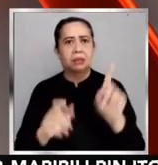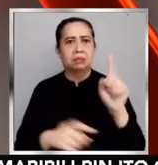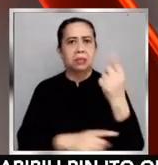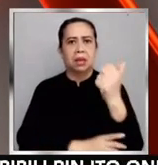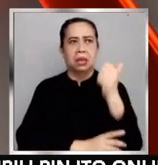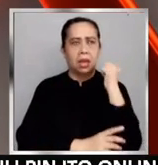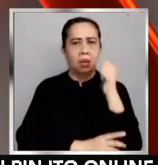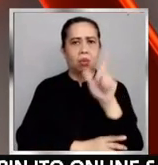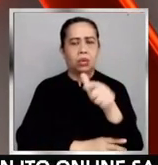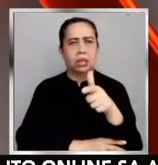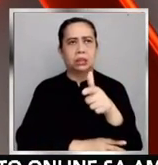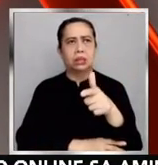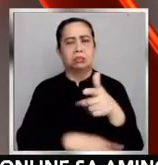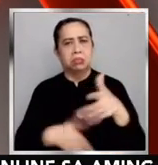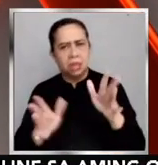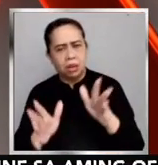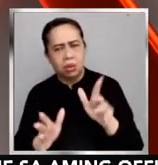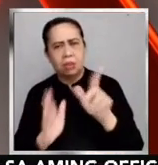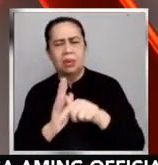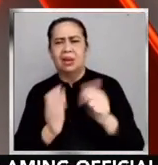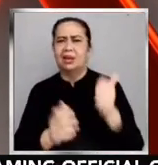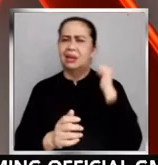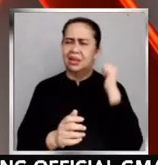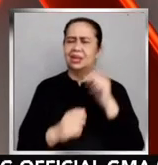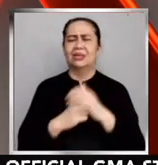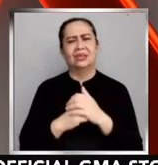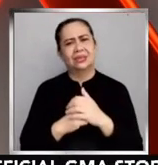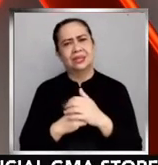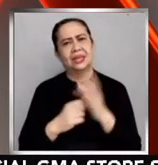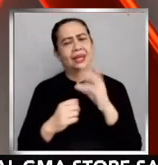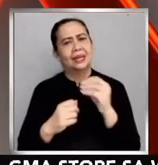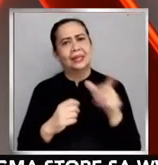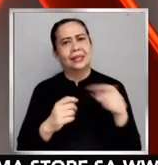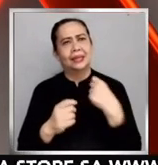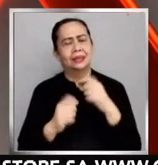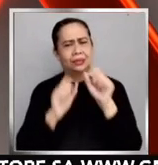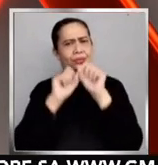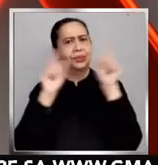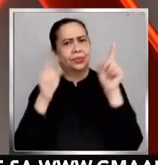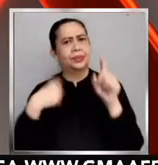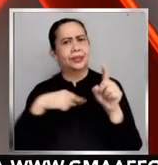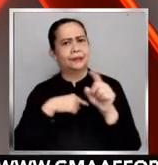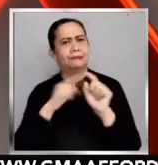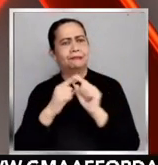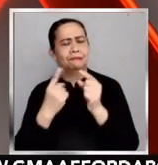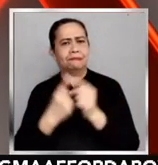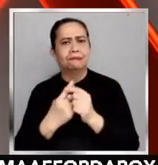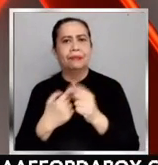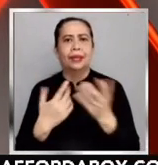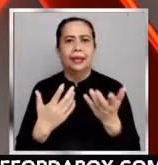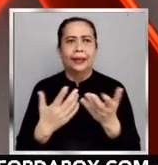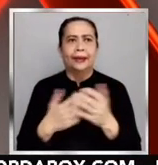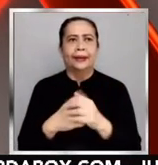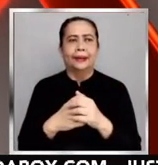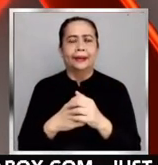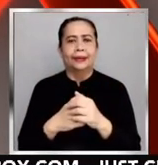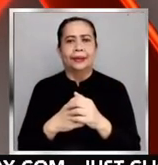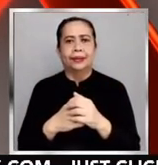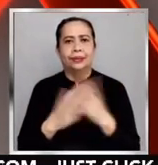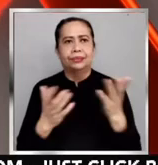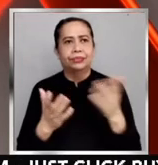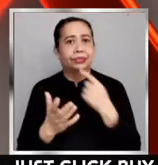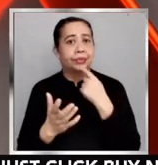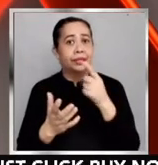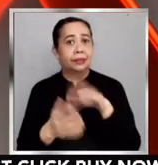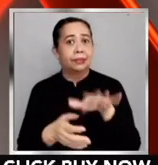then binawi na naman yung pagpayag. At napinagtataka nga po namin na Sir Egan, Ma'am Connie, kasi sabi po nila,